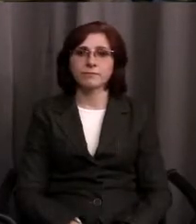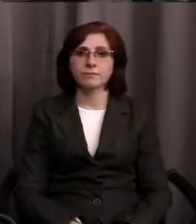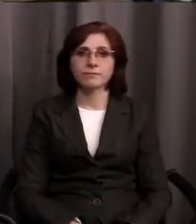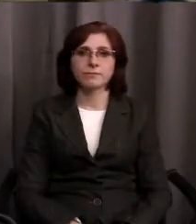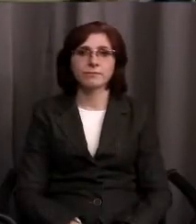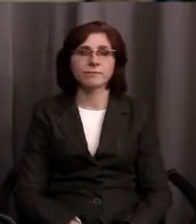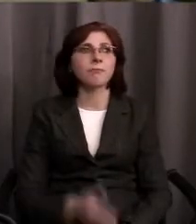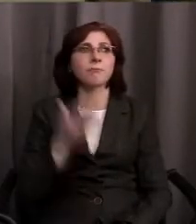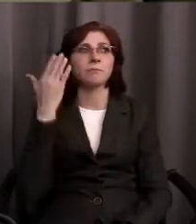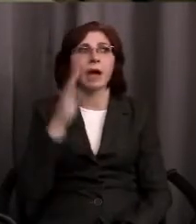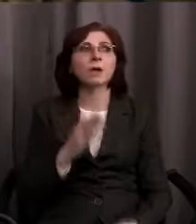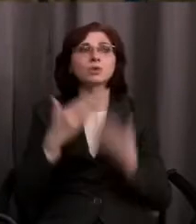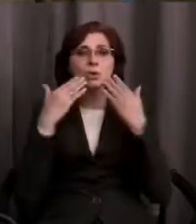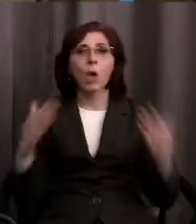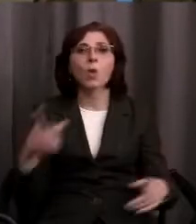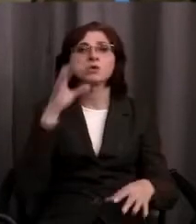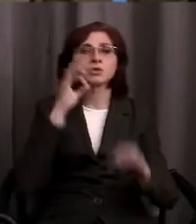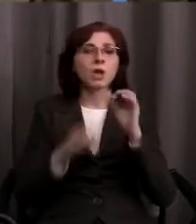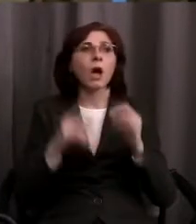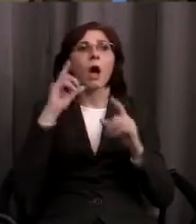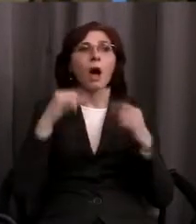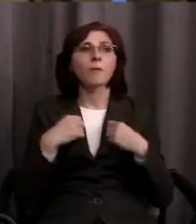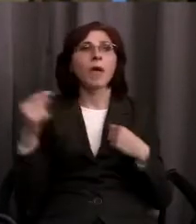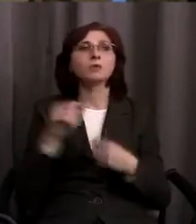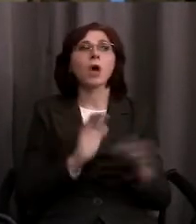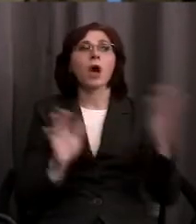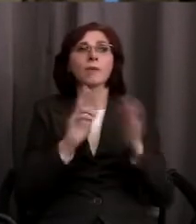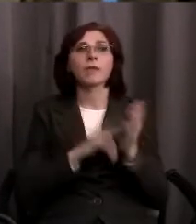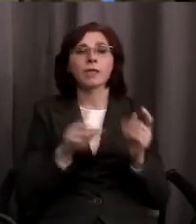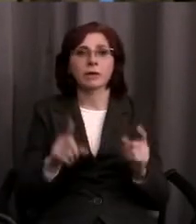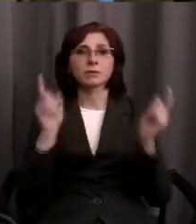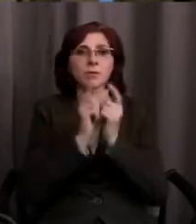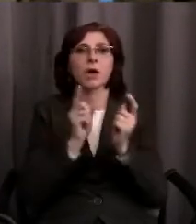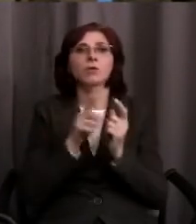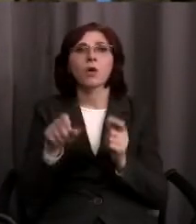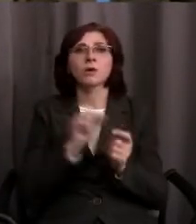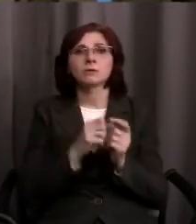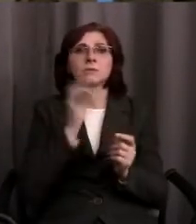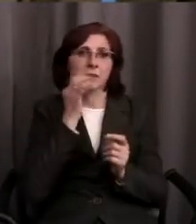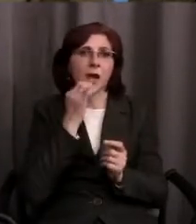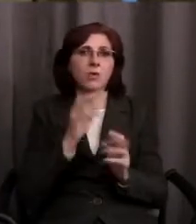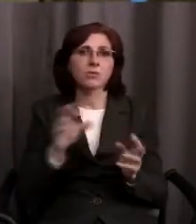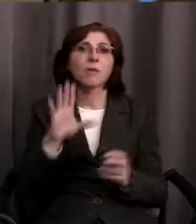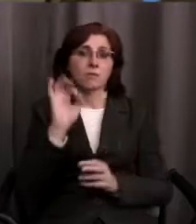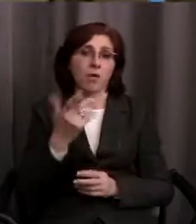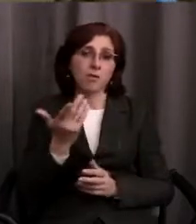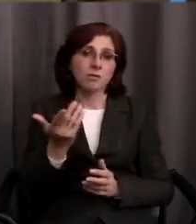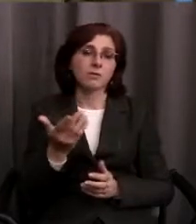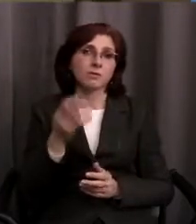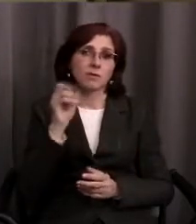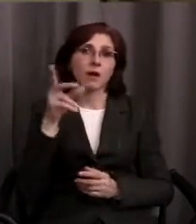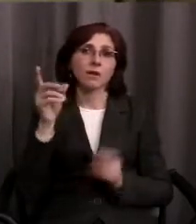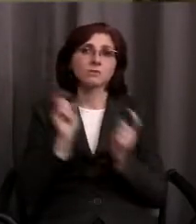bardzo dziękuję, szczególnie, że obecność opiekuna na takich spotkaniach jest bardzo rzadka, bo właśnie są